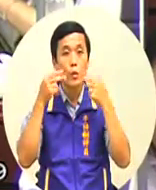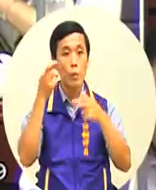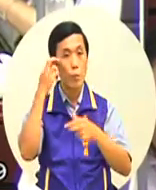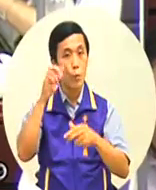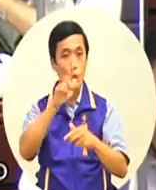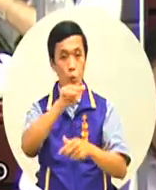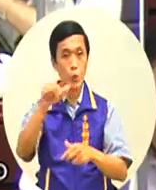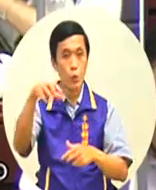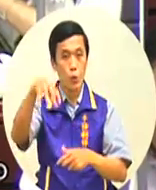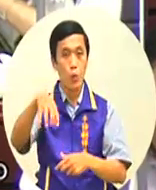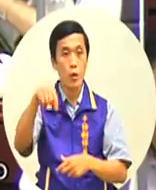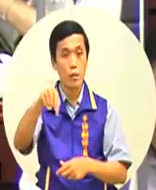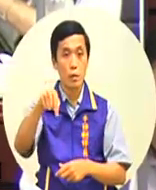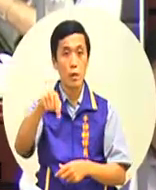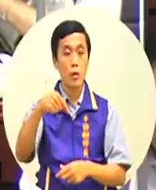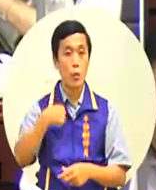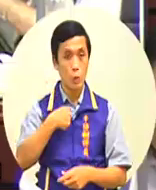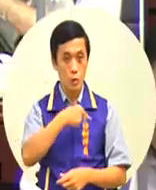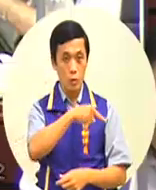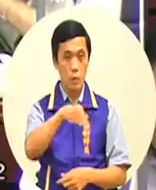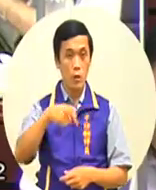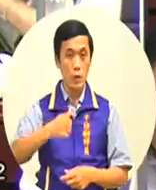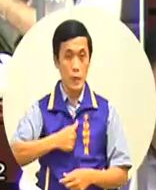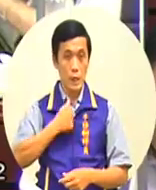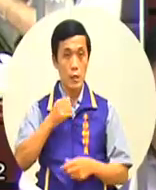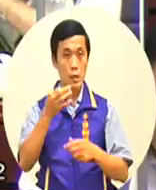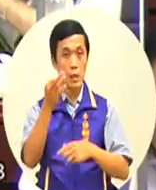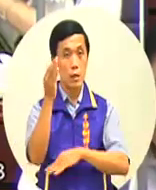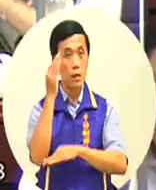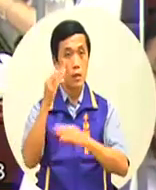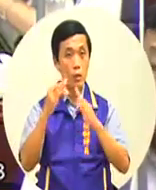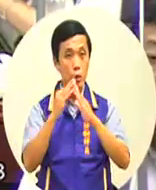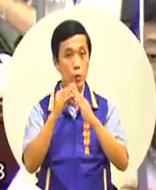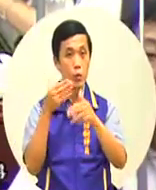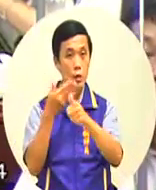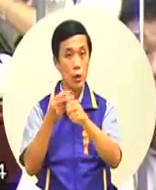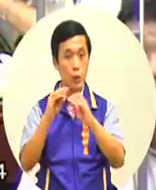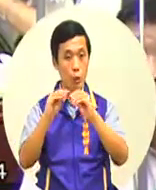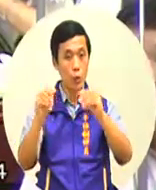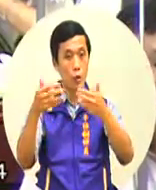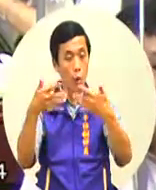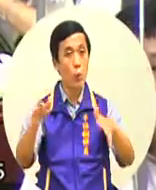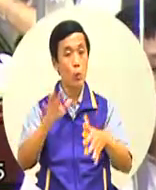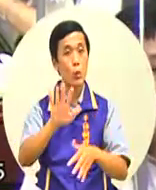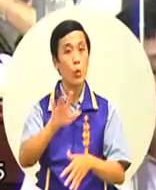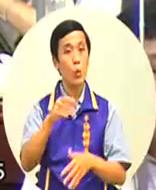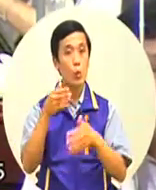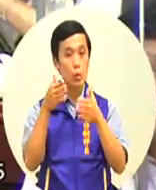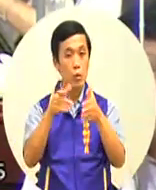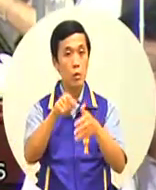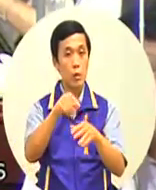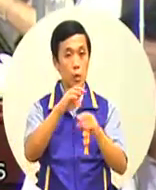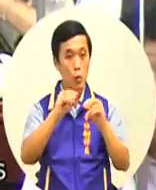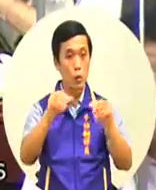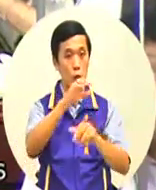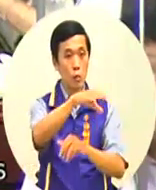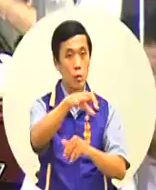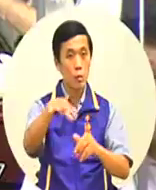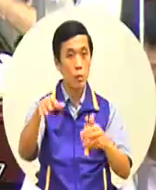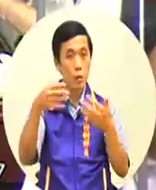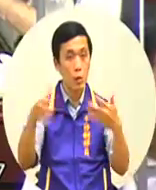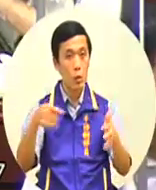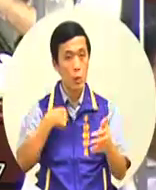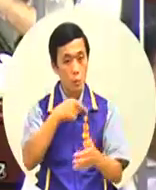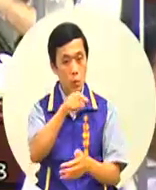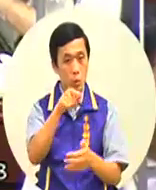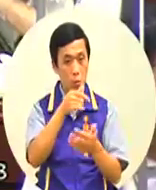哈。那我们其实财政局也提供很多的土地，所以我们在众多的土地呢，自己就说做了一个评估